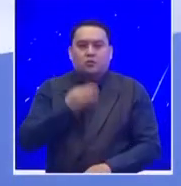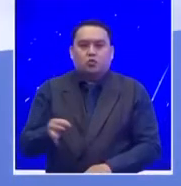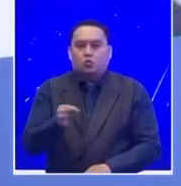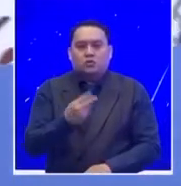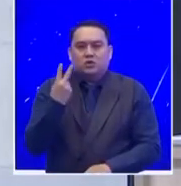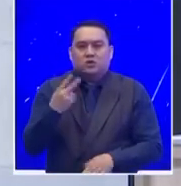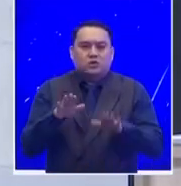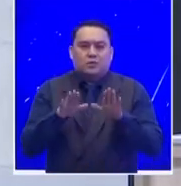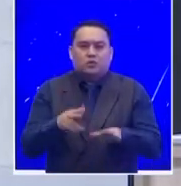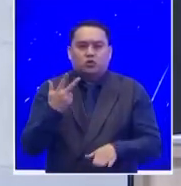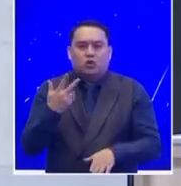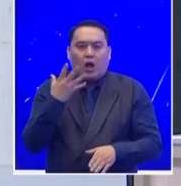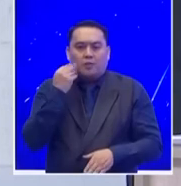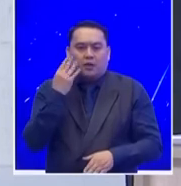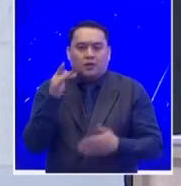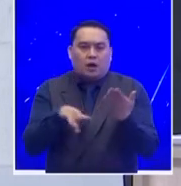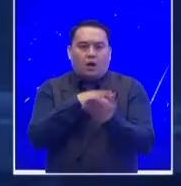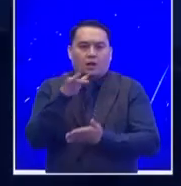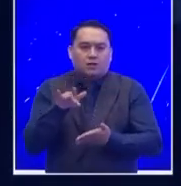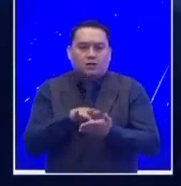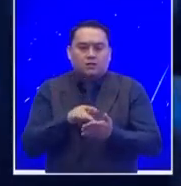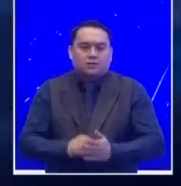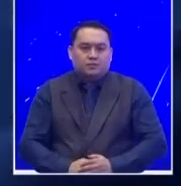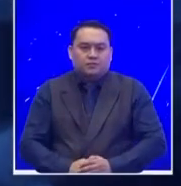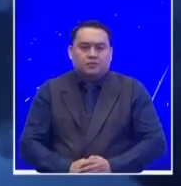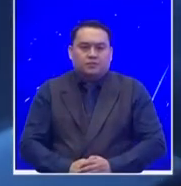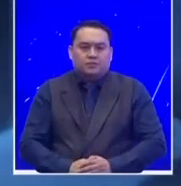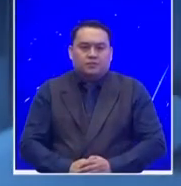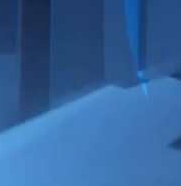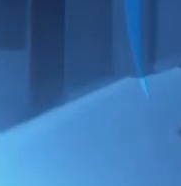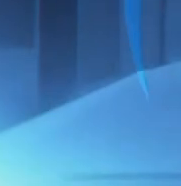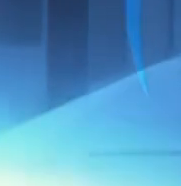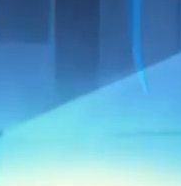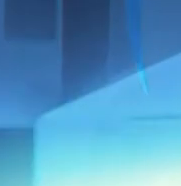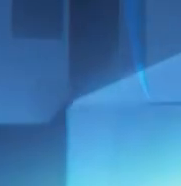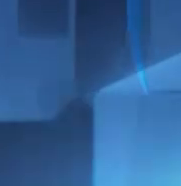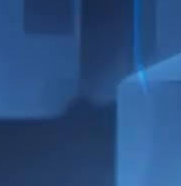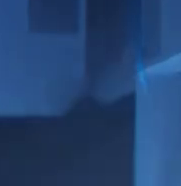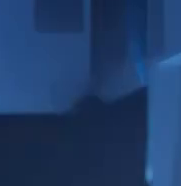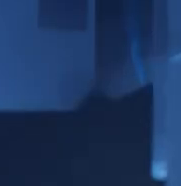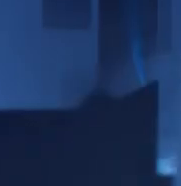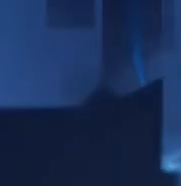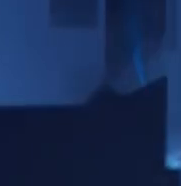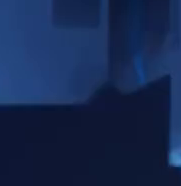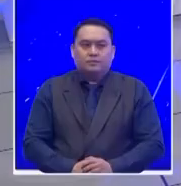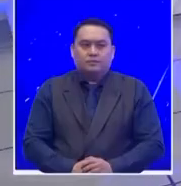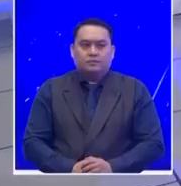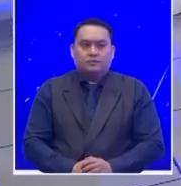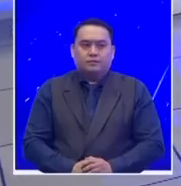тиді. Қола жүлде Алматы қаласының балуандарына бұйырды. Жарқын Нұрланұлы, Әсет Дүйсенбек, Жетісу телеарнасы, Талғар ауданынан.